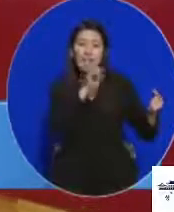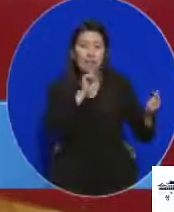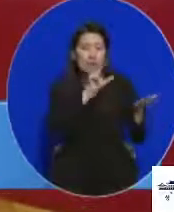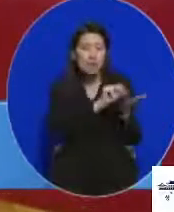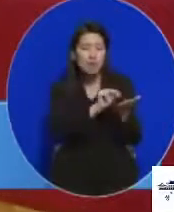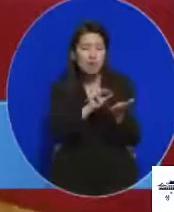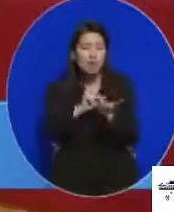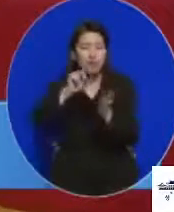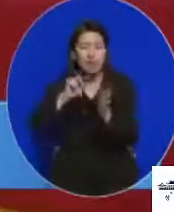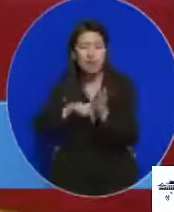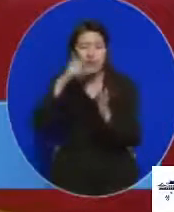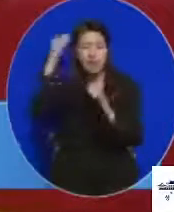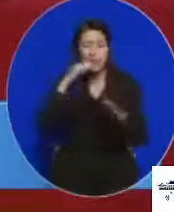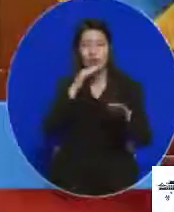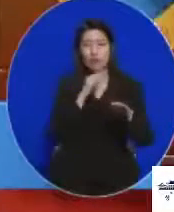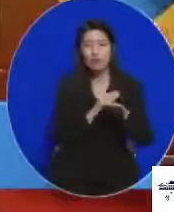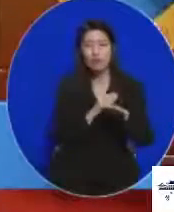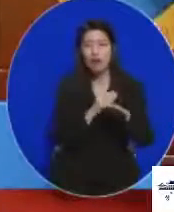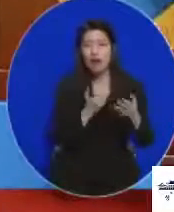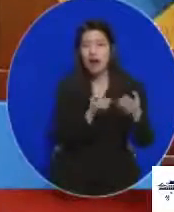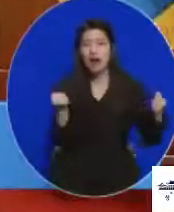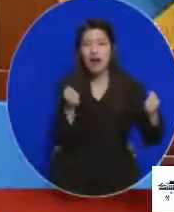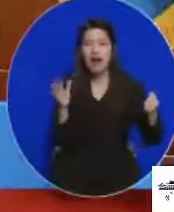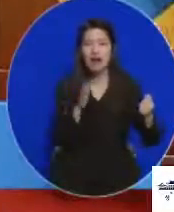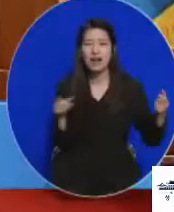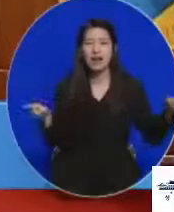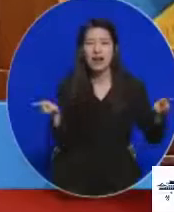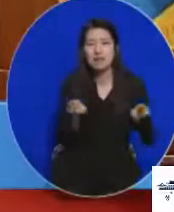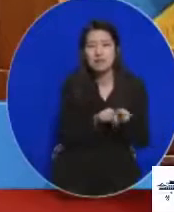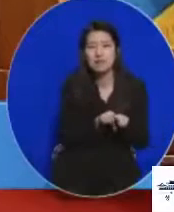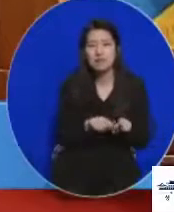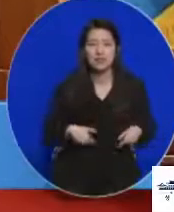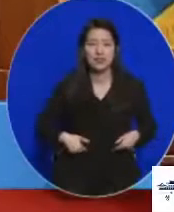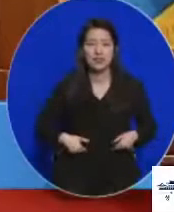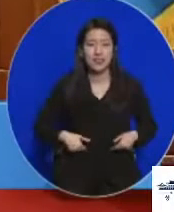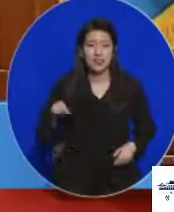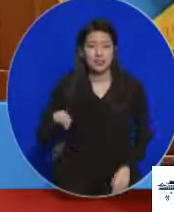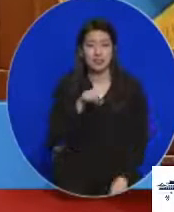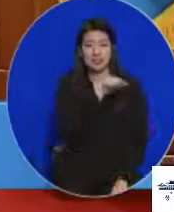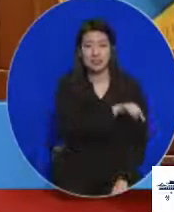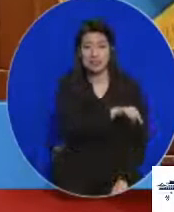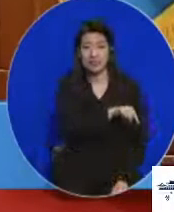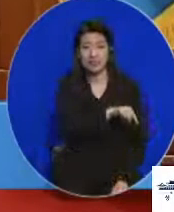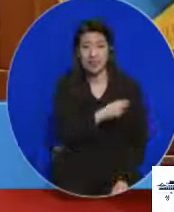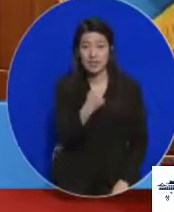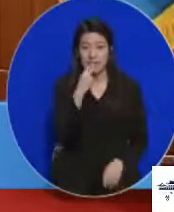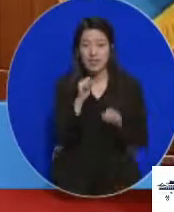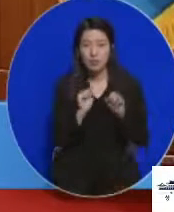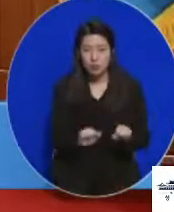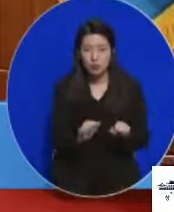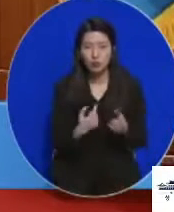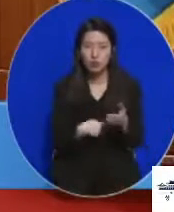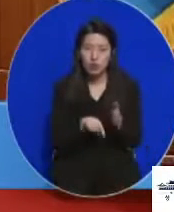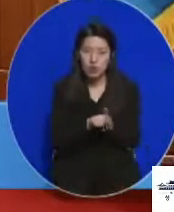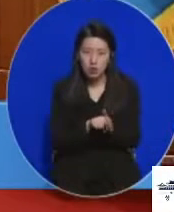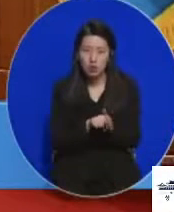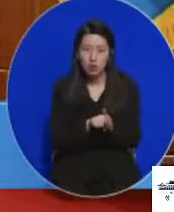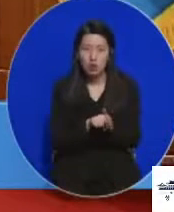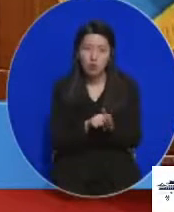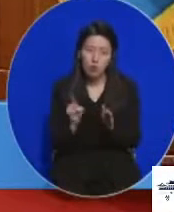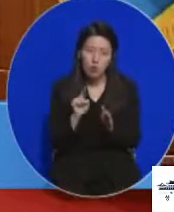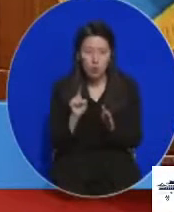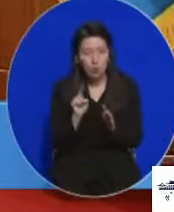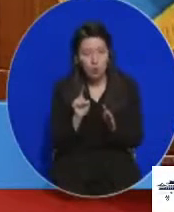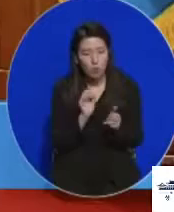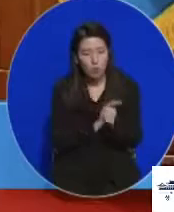타고 있습니다 남북 국민들의 생존과 안전을 위해 협력할 수 있는 방안을 찾아야 합니다